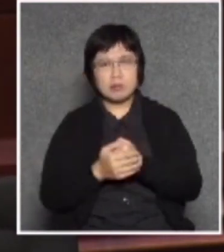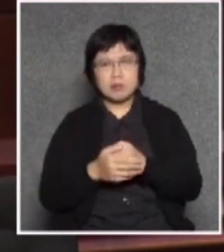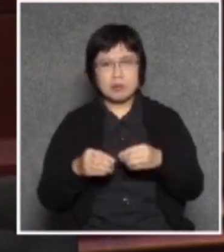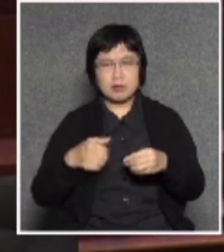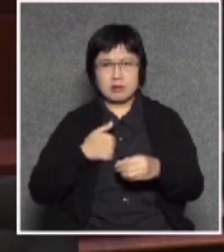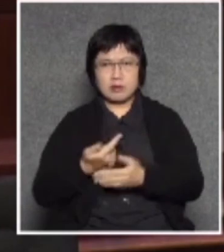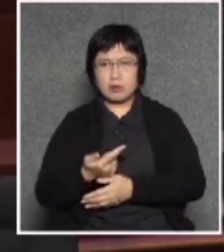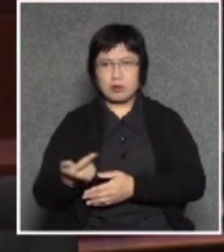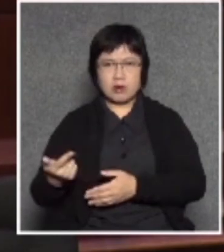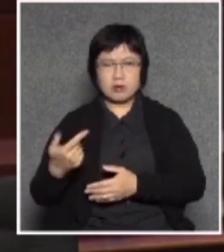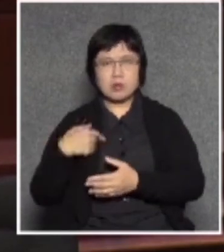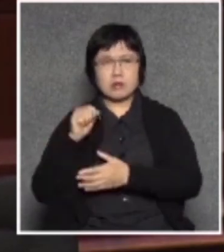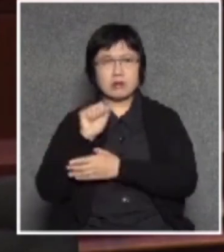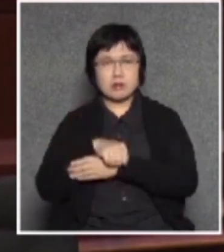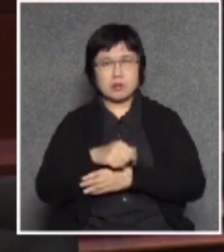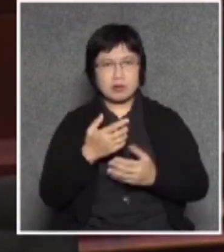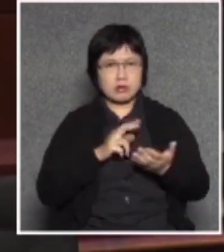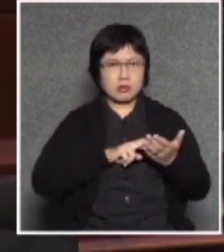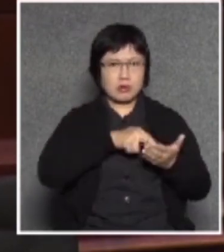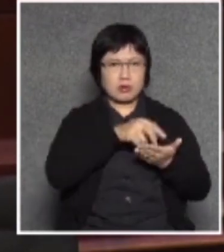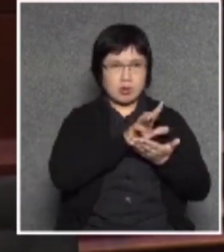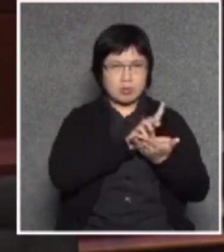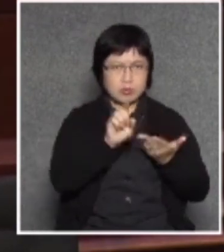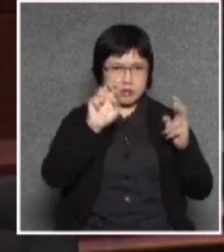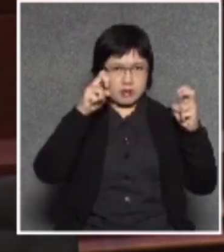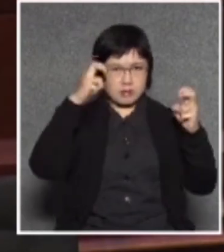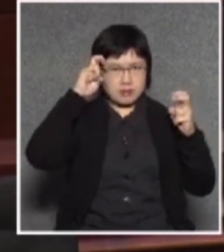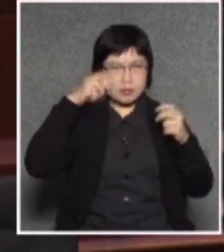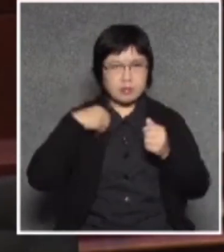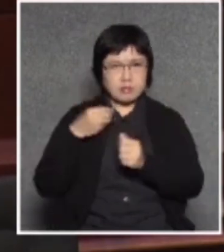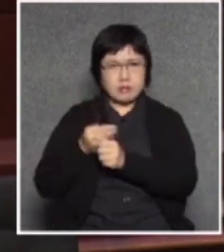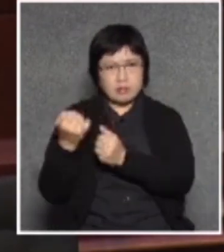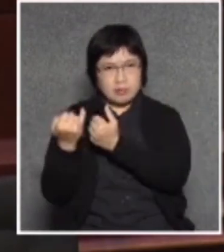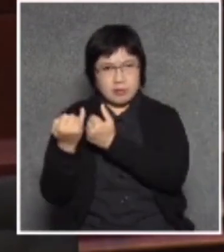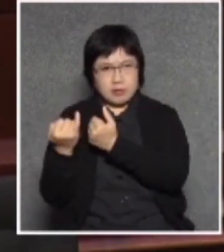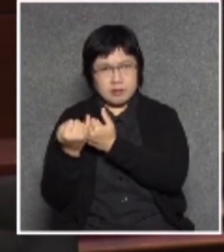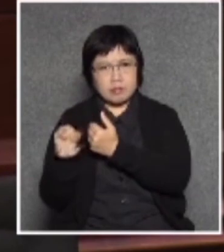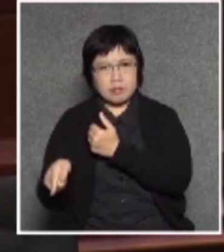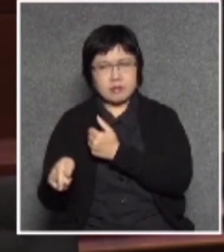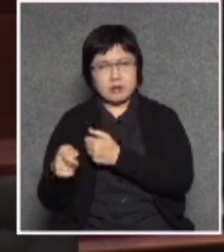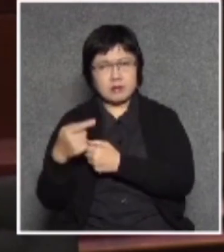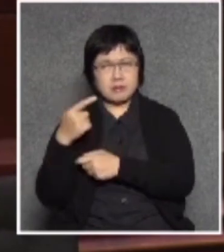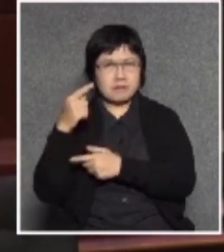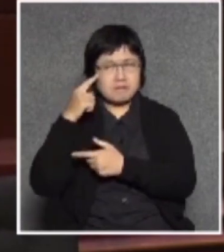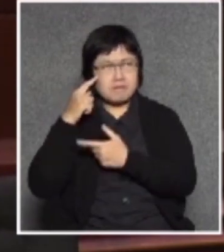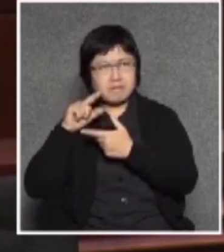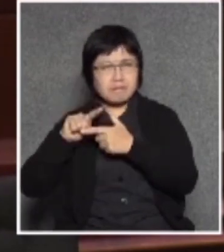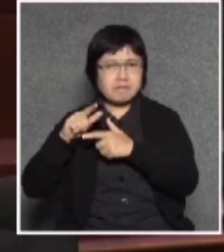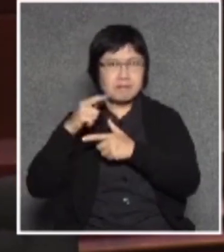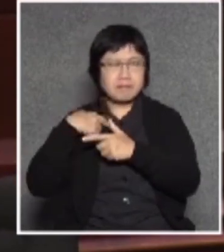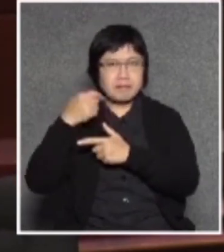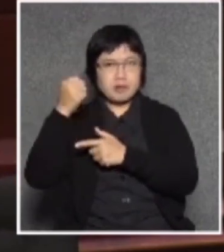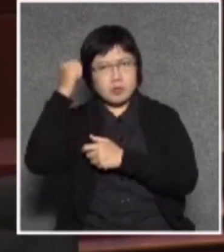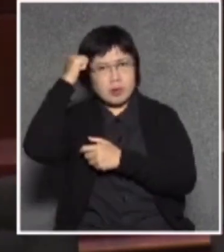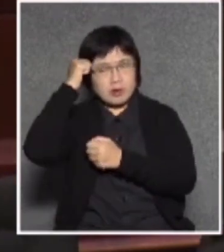都認同本科獨立專題探究對培養學生的解難能力和獨立思考